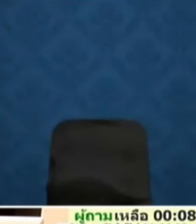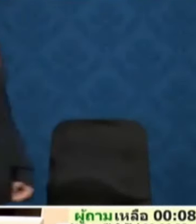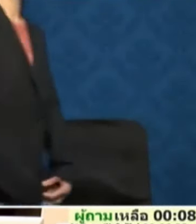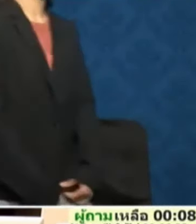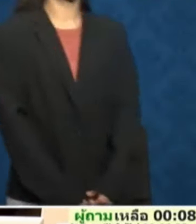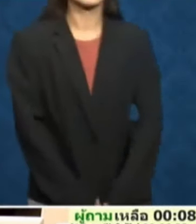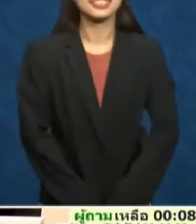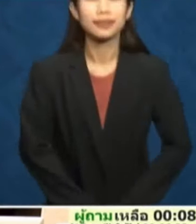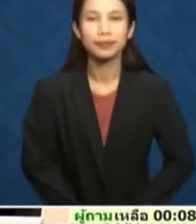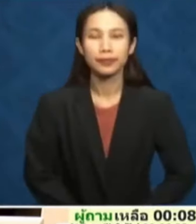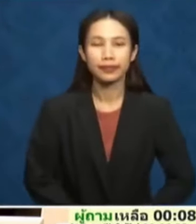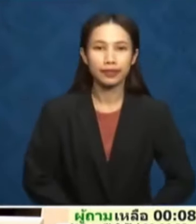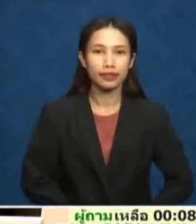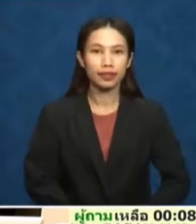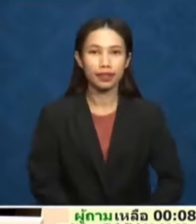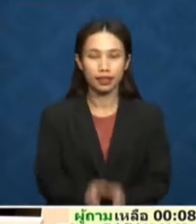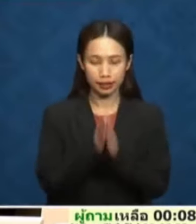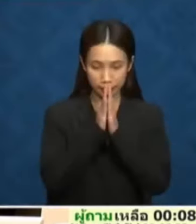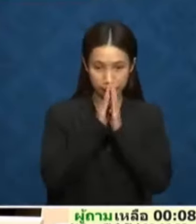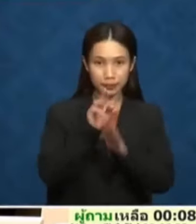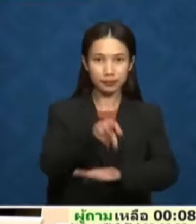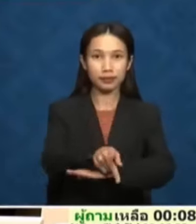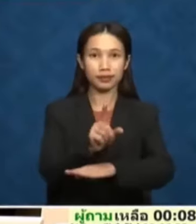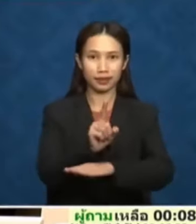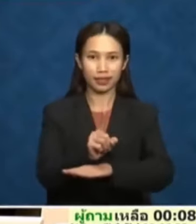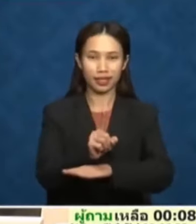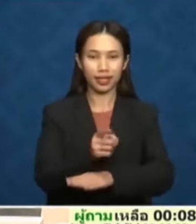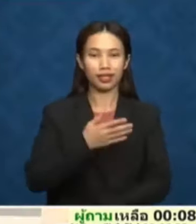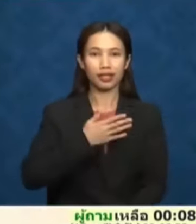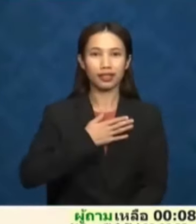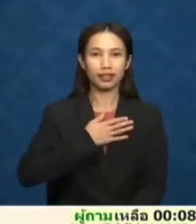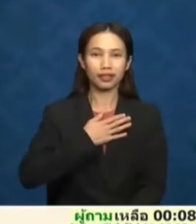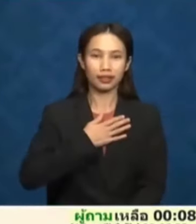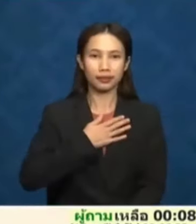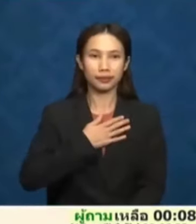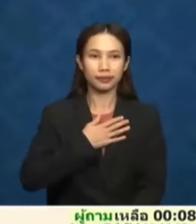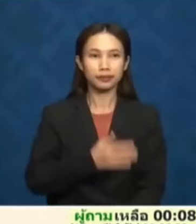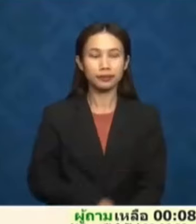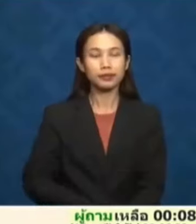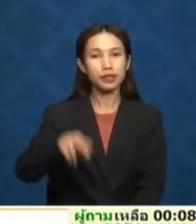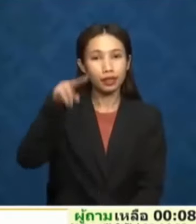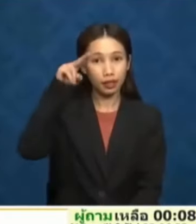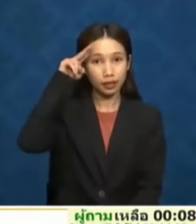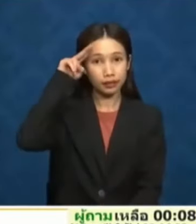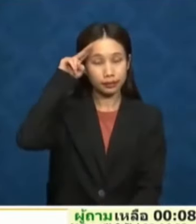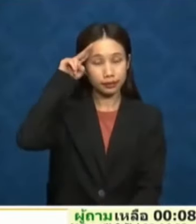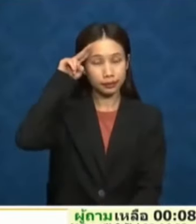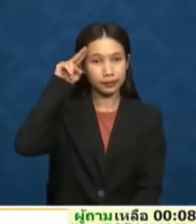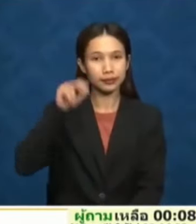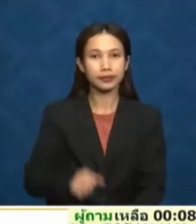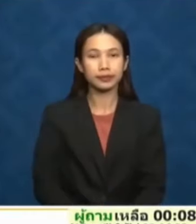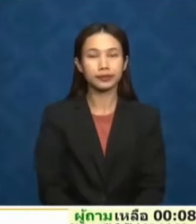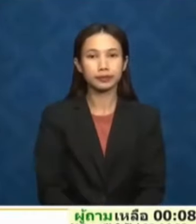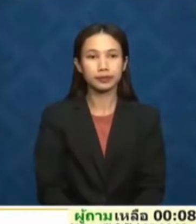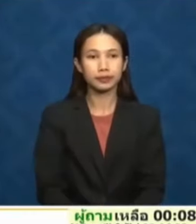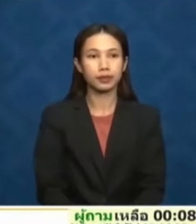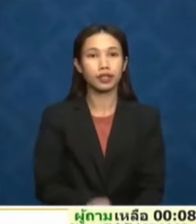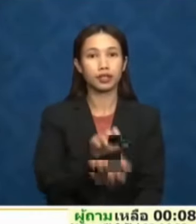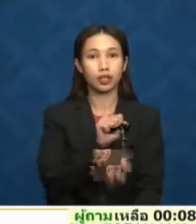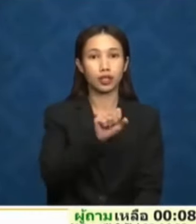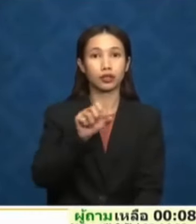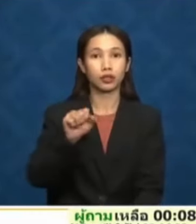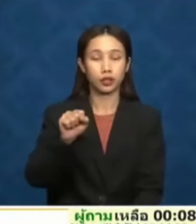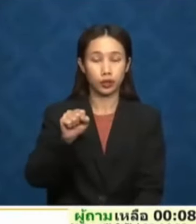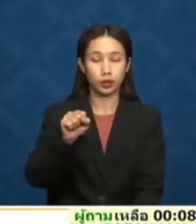ครับท่านประธานที่เคารบกระผมนายแพทยชนนาศรีแก้วสมาชิกสภาผู้แทย